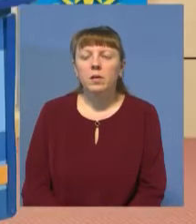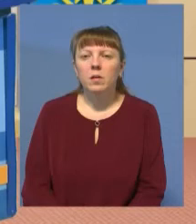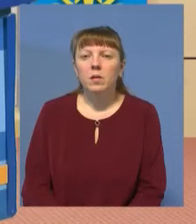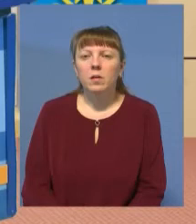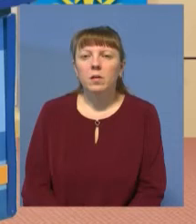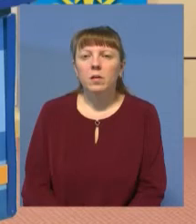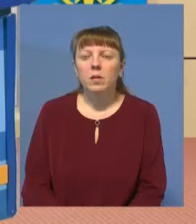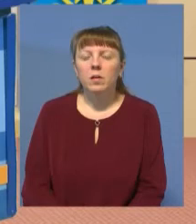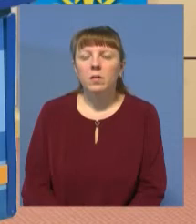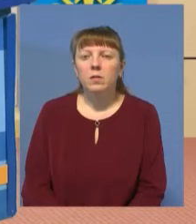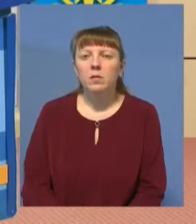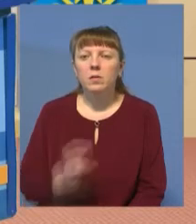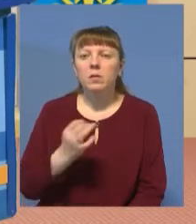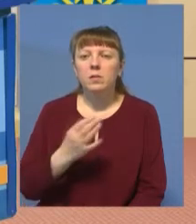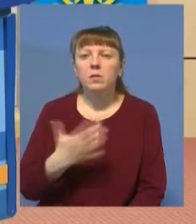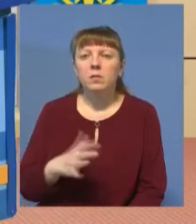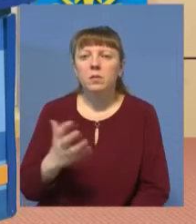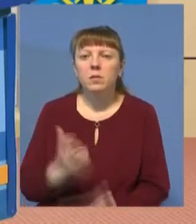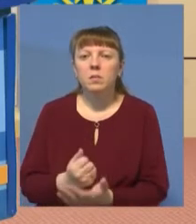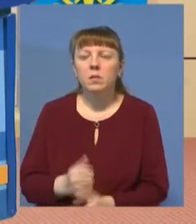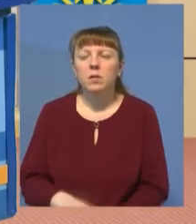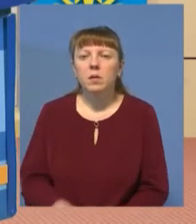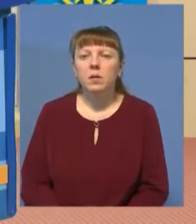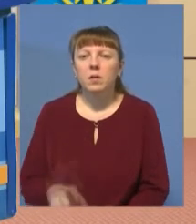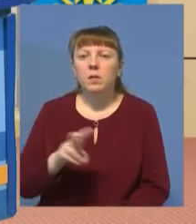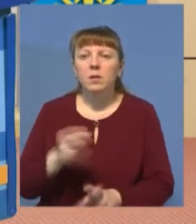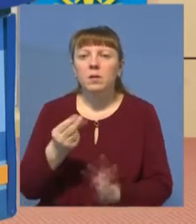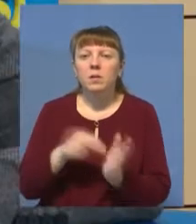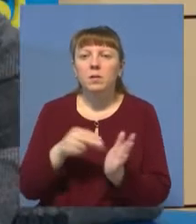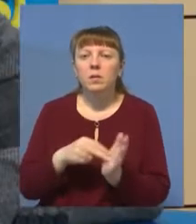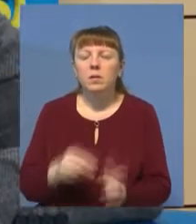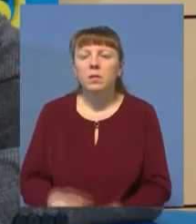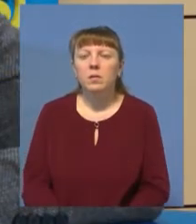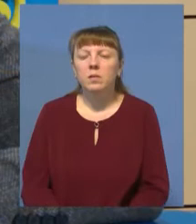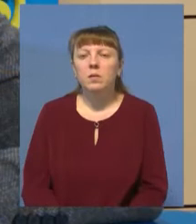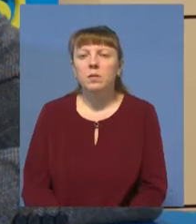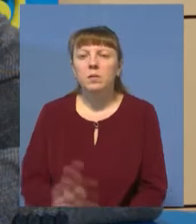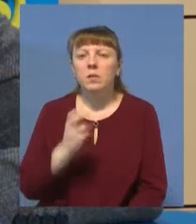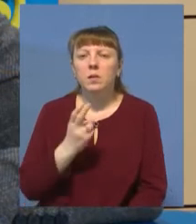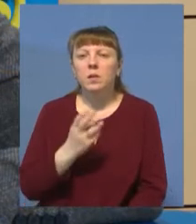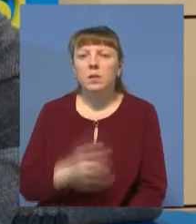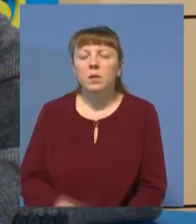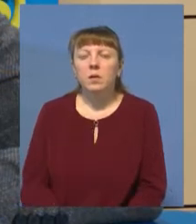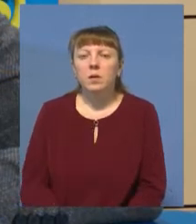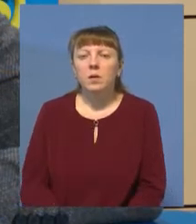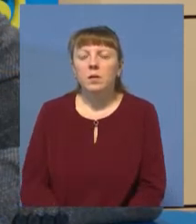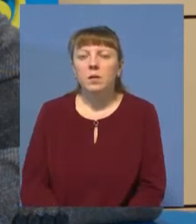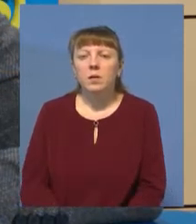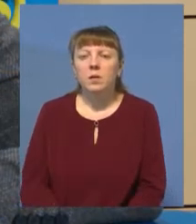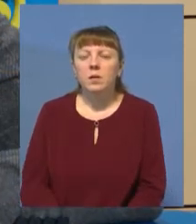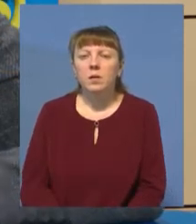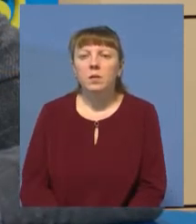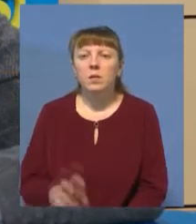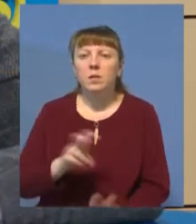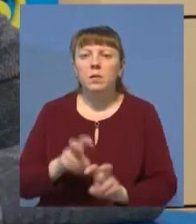в суде был иск удовлетворен, взыскана эта сумма, и сумма была, был заявлен иск о